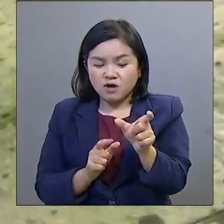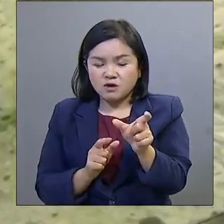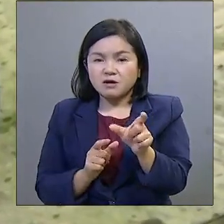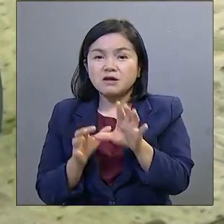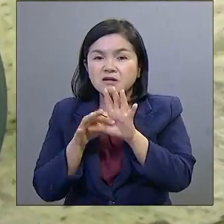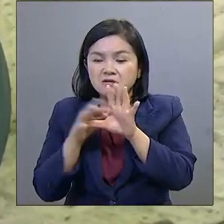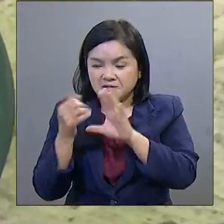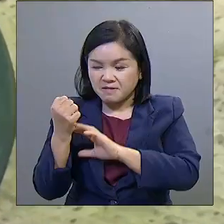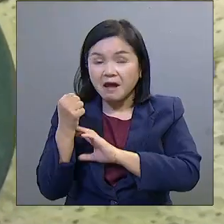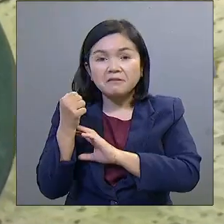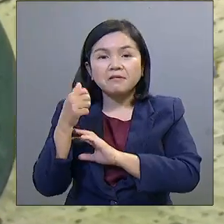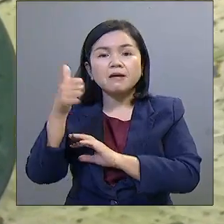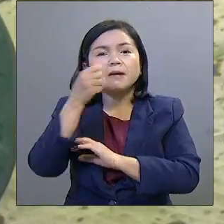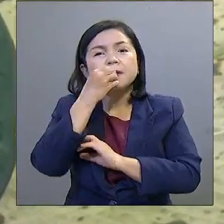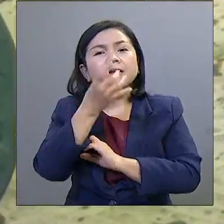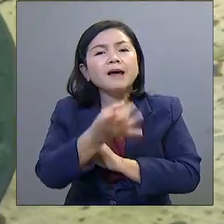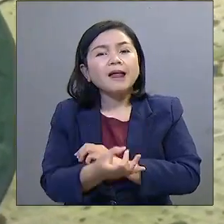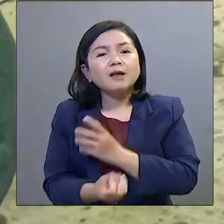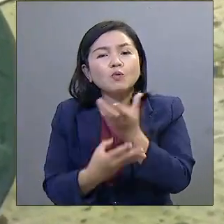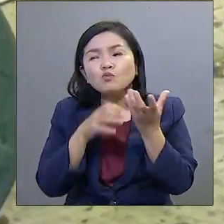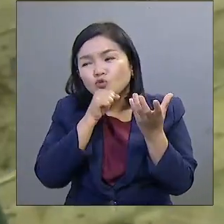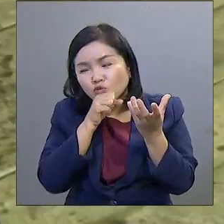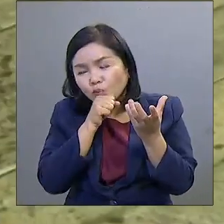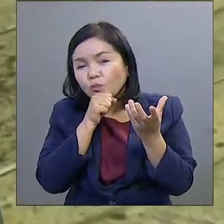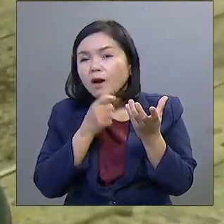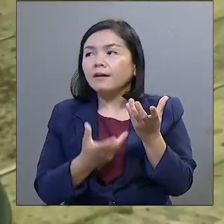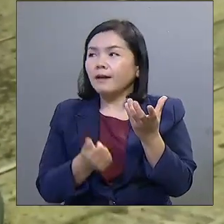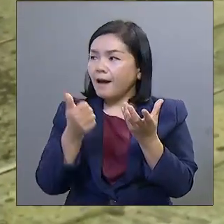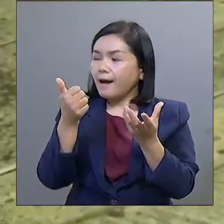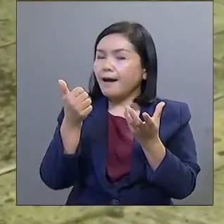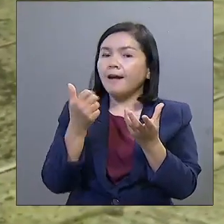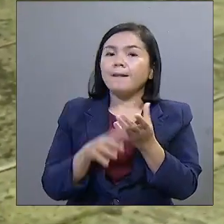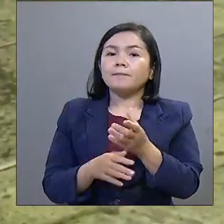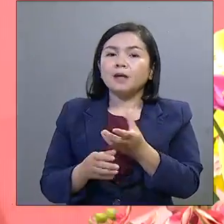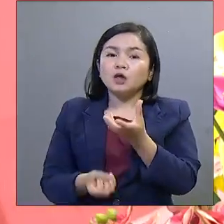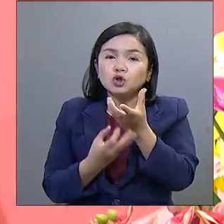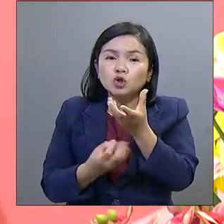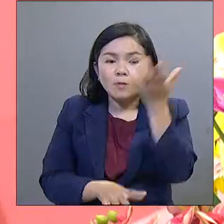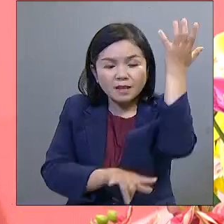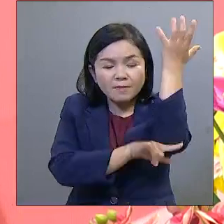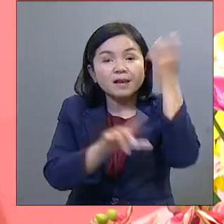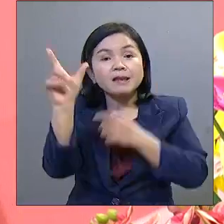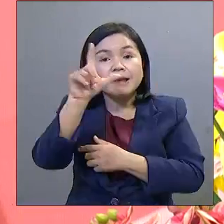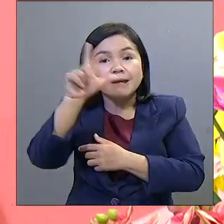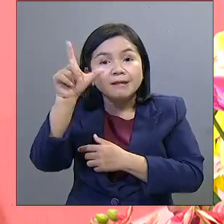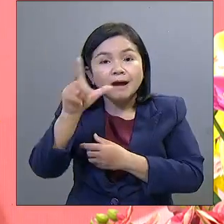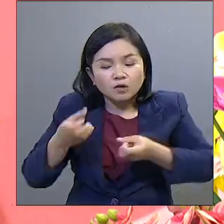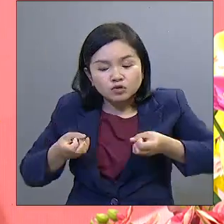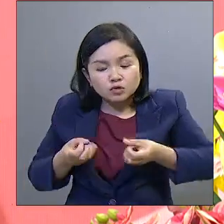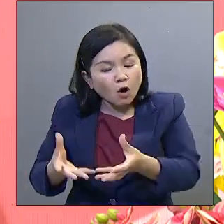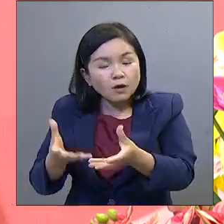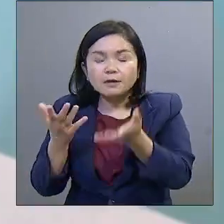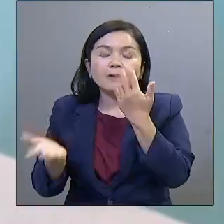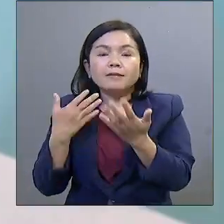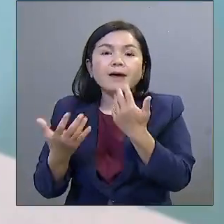นอย่างนี้ทำเมนูอะไรด้วยแกงส้ม แกงส้มต้มขมิ้นต้มขมิ้นไปต้มขมิ้นทอดกระเทียม